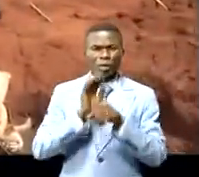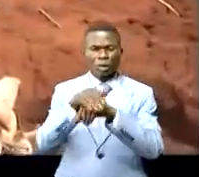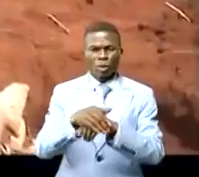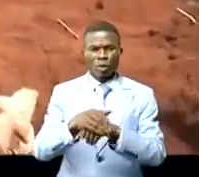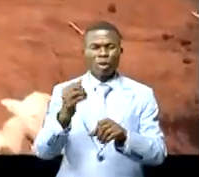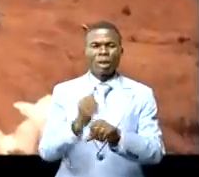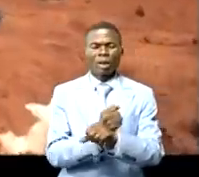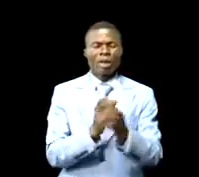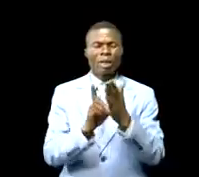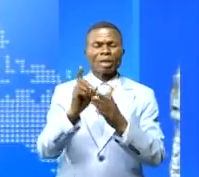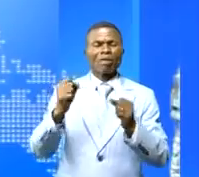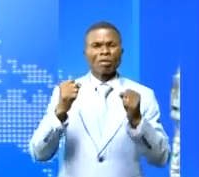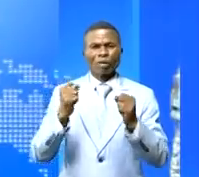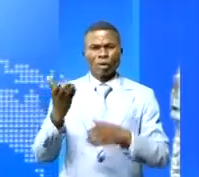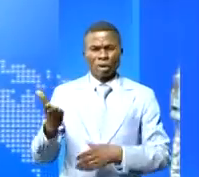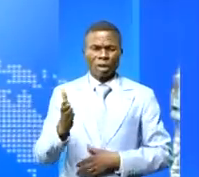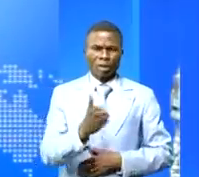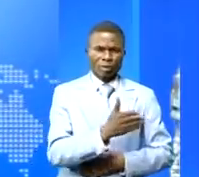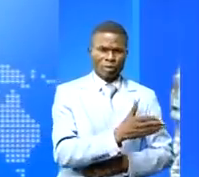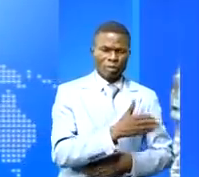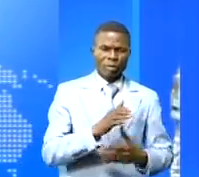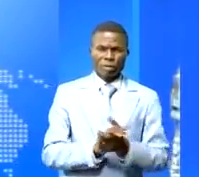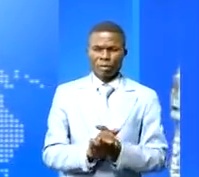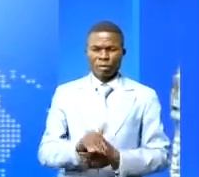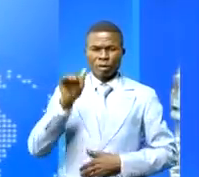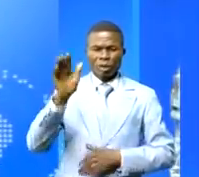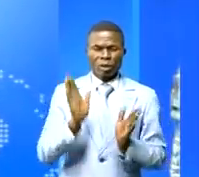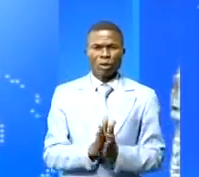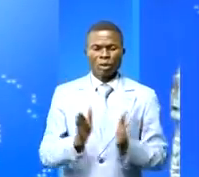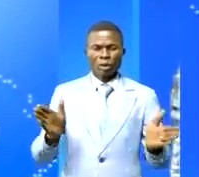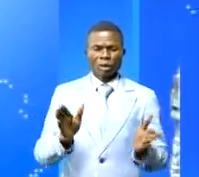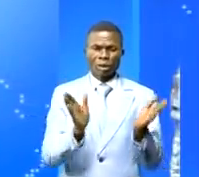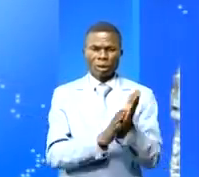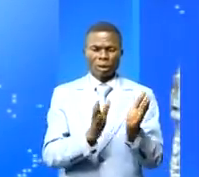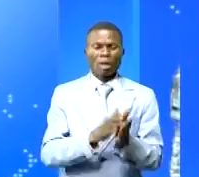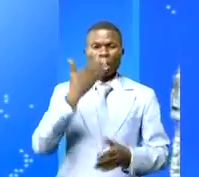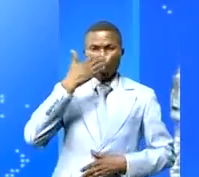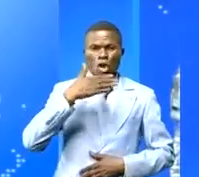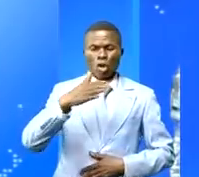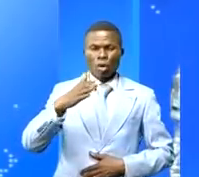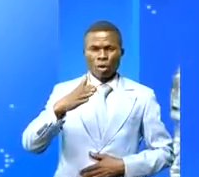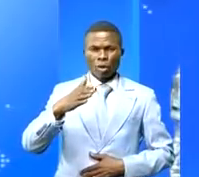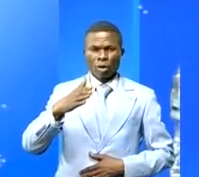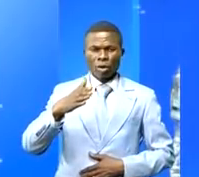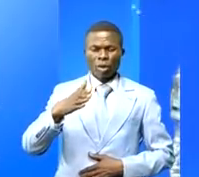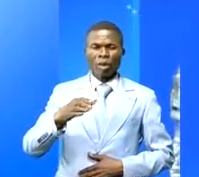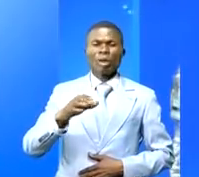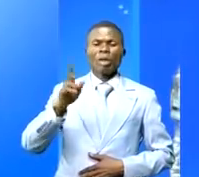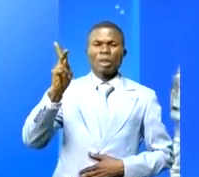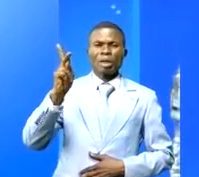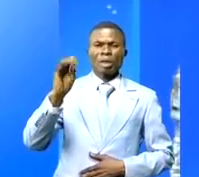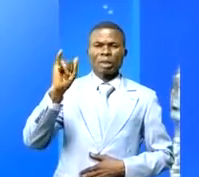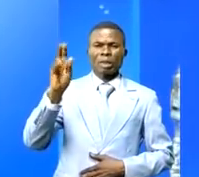voie du développement durable. Et le directeur général de l'Institut médical évangélique de Kimpese a